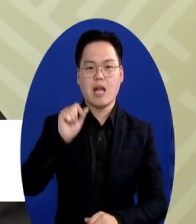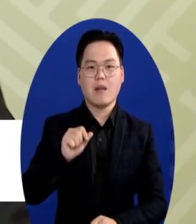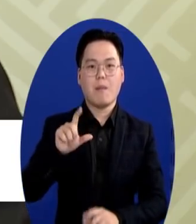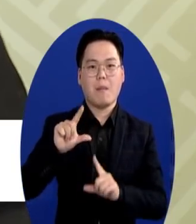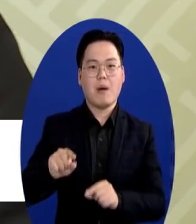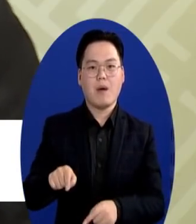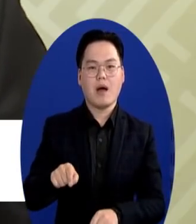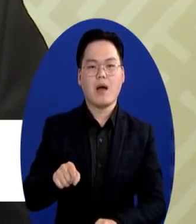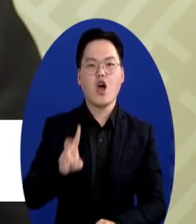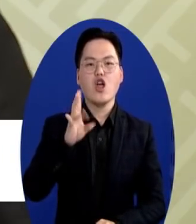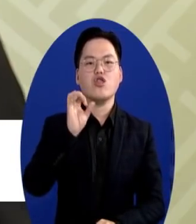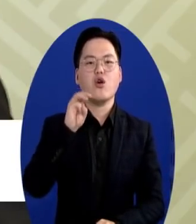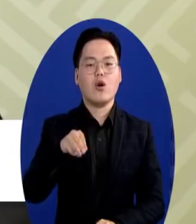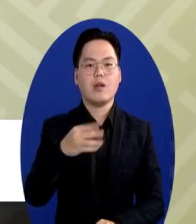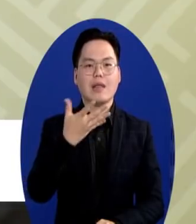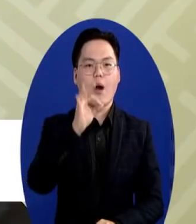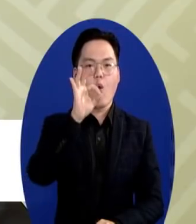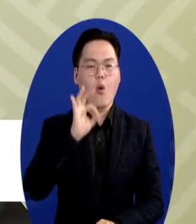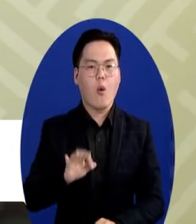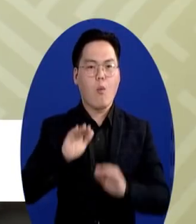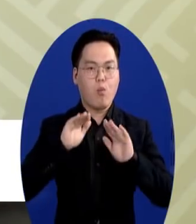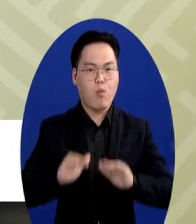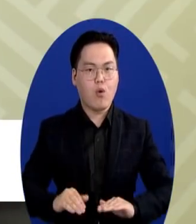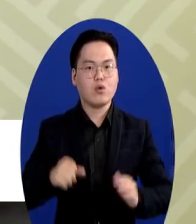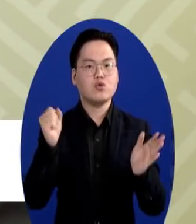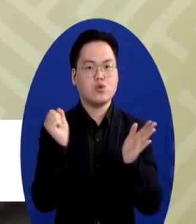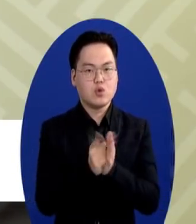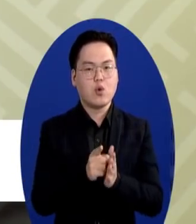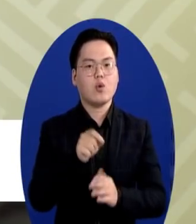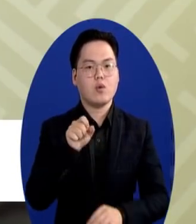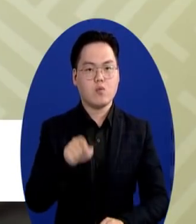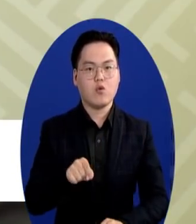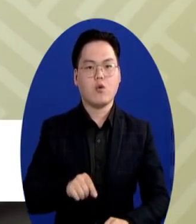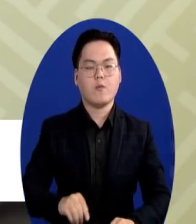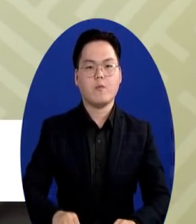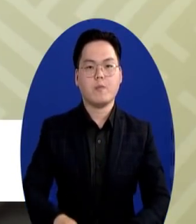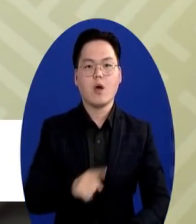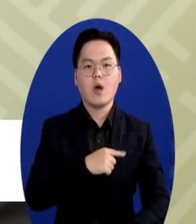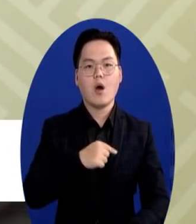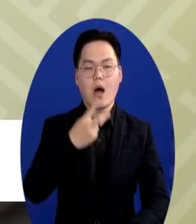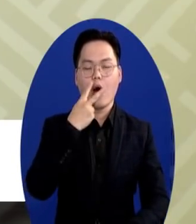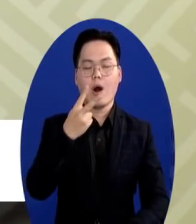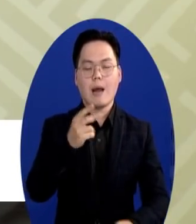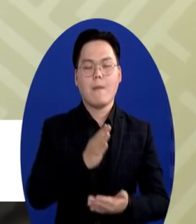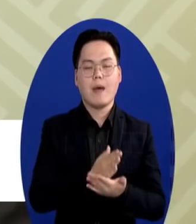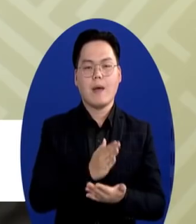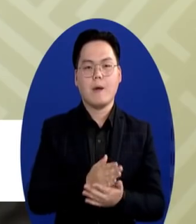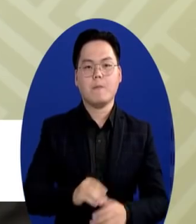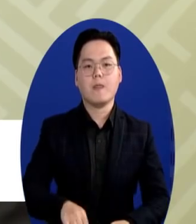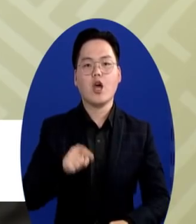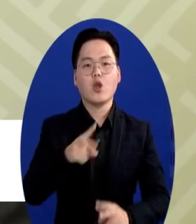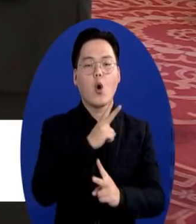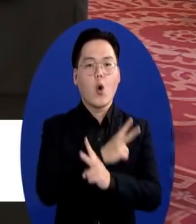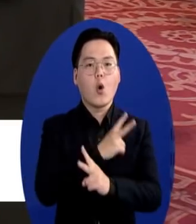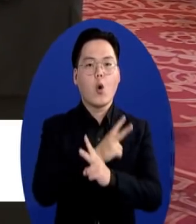нэмэгдсэн өртгийн албан татрыг 5% болгох нь бол хамгийн одоо чухал зүйлээ гэж миний бий үтсэн байгаа. Ийм учраас энэ хуулийг